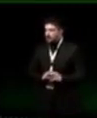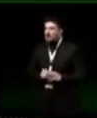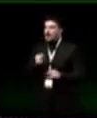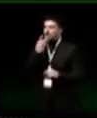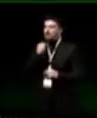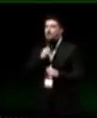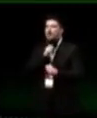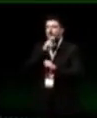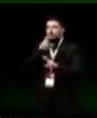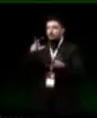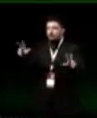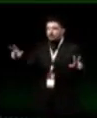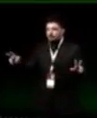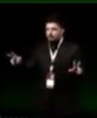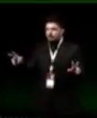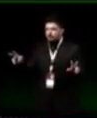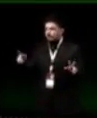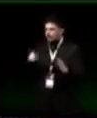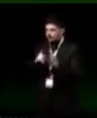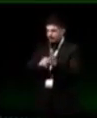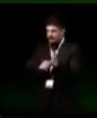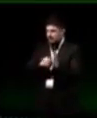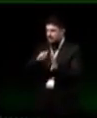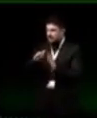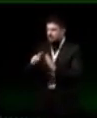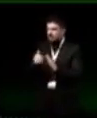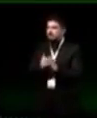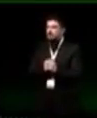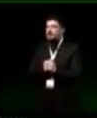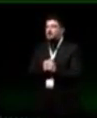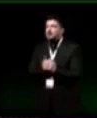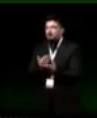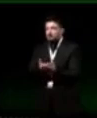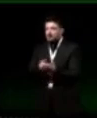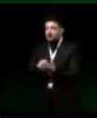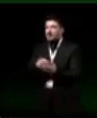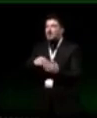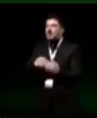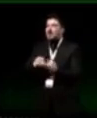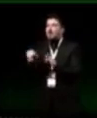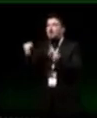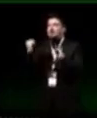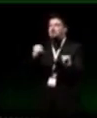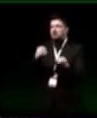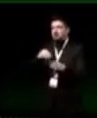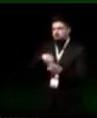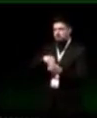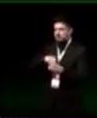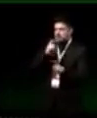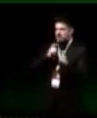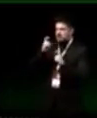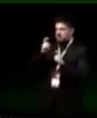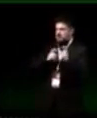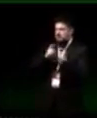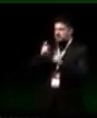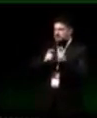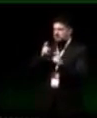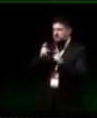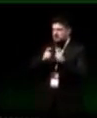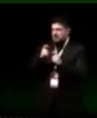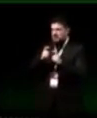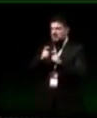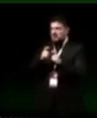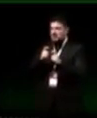proporvi per i prossimi mesi di uscire dalla discussione interna come l'abbiamo fatta sino ad